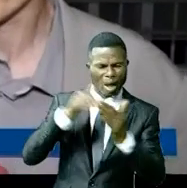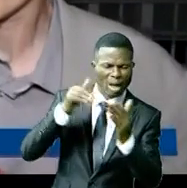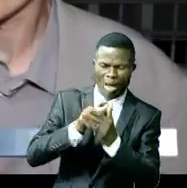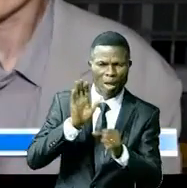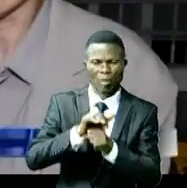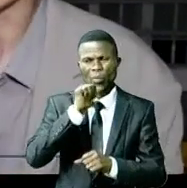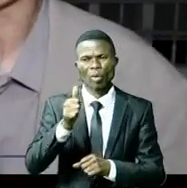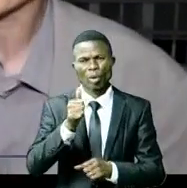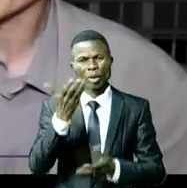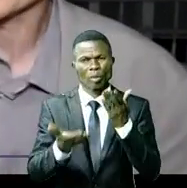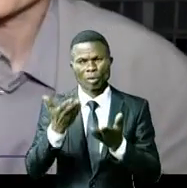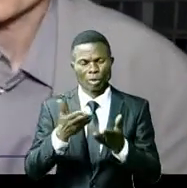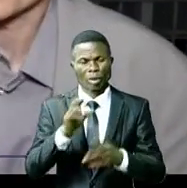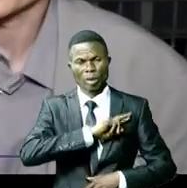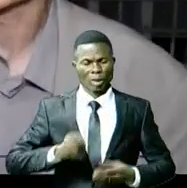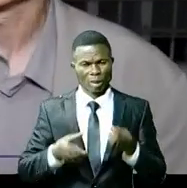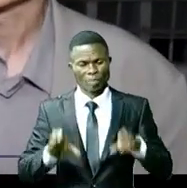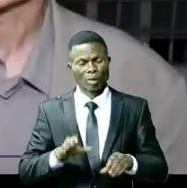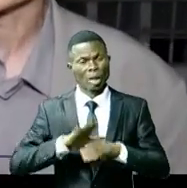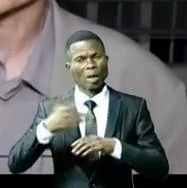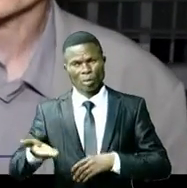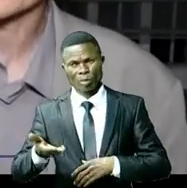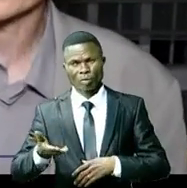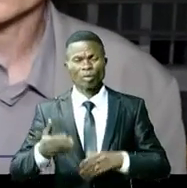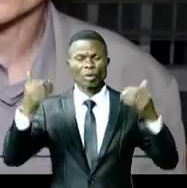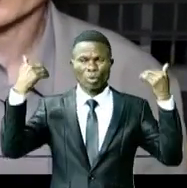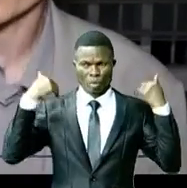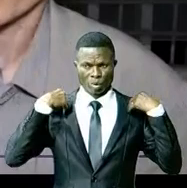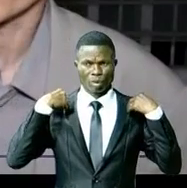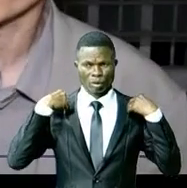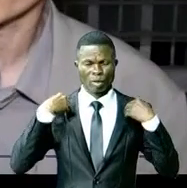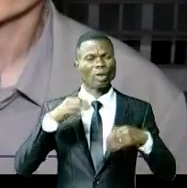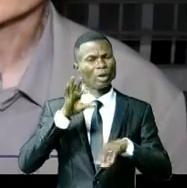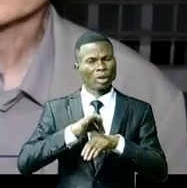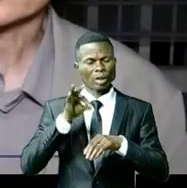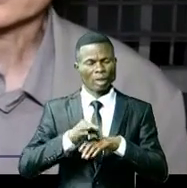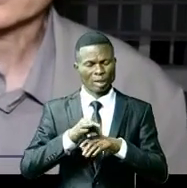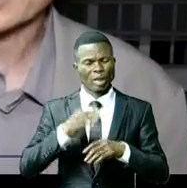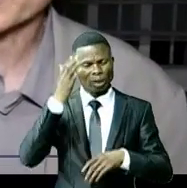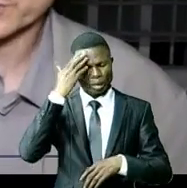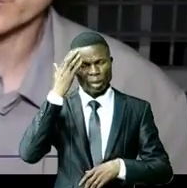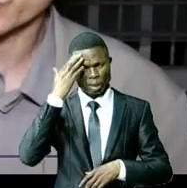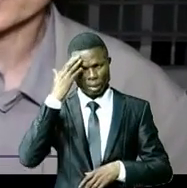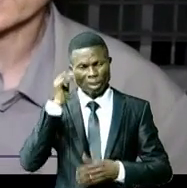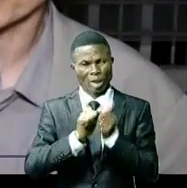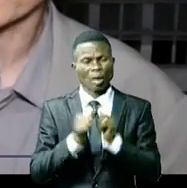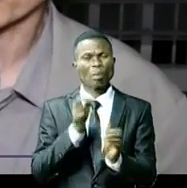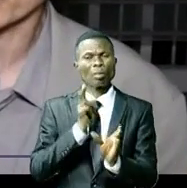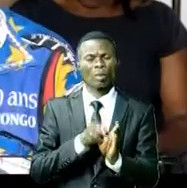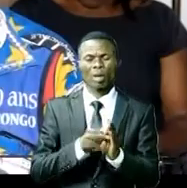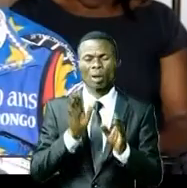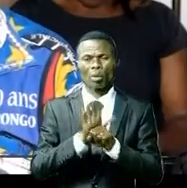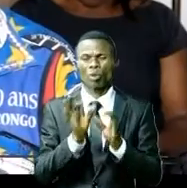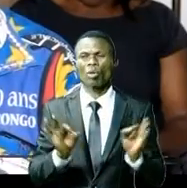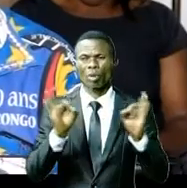donc j'espère qu'en RDC aussi, à un moment donné, les autorités auront l'occasion de se rendre compte que l'aspect psychologique est aussi